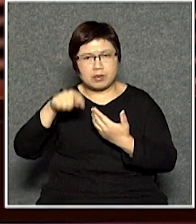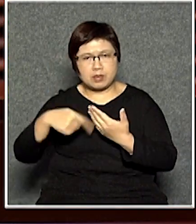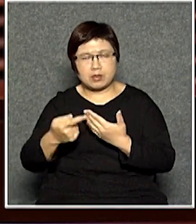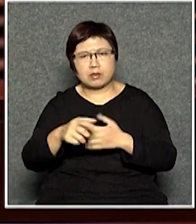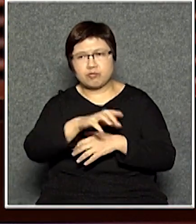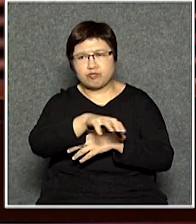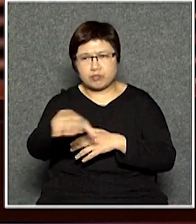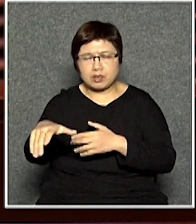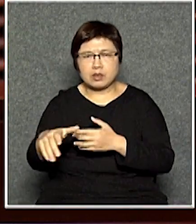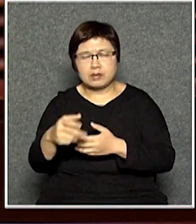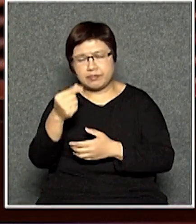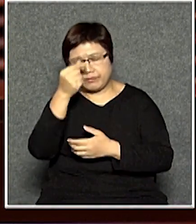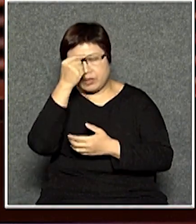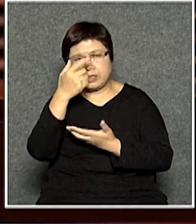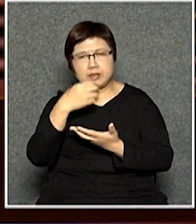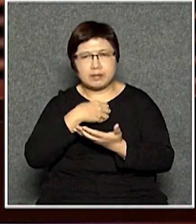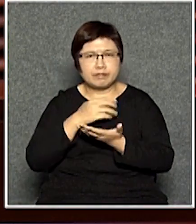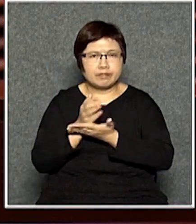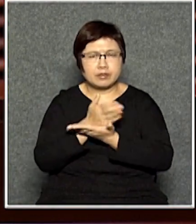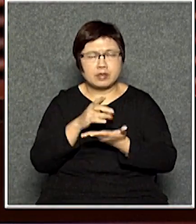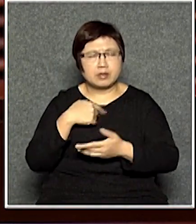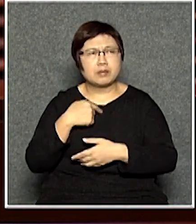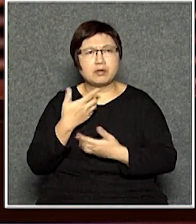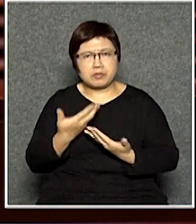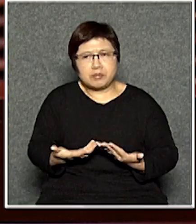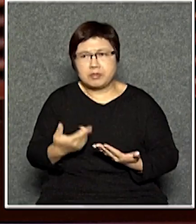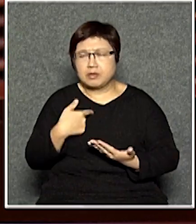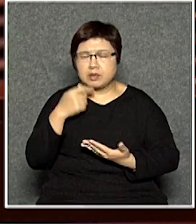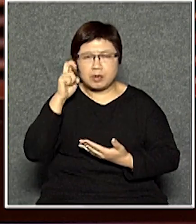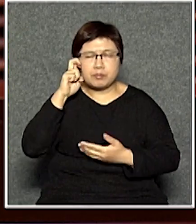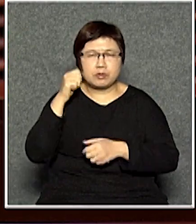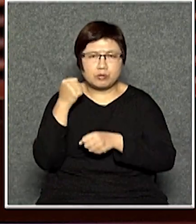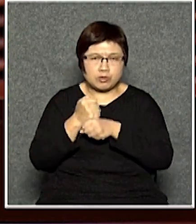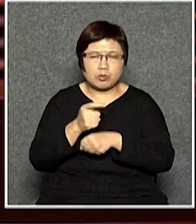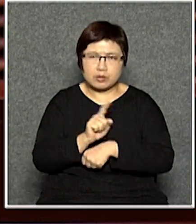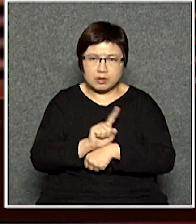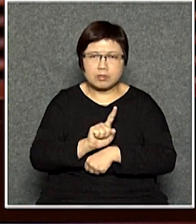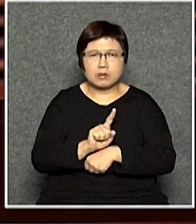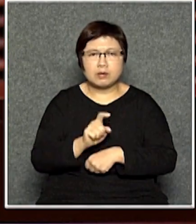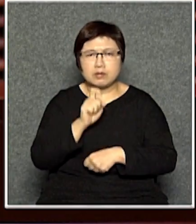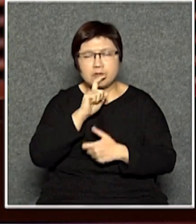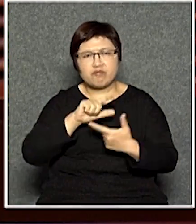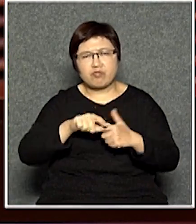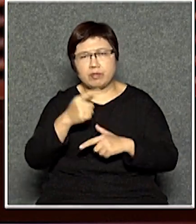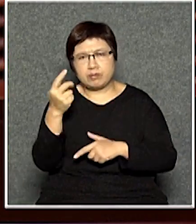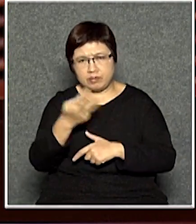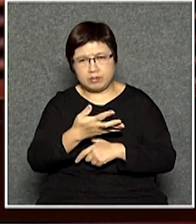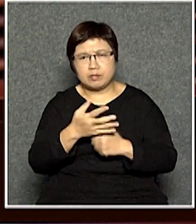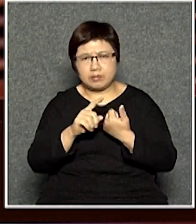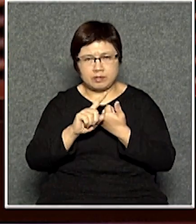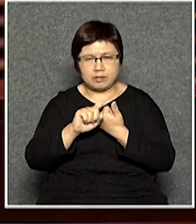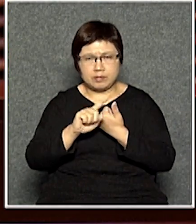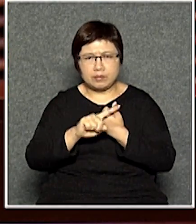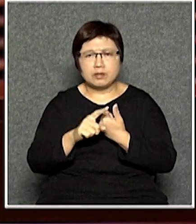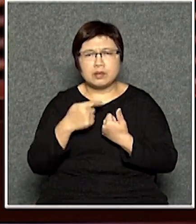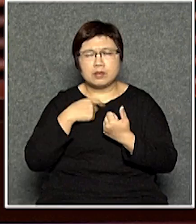憂，我們就應該要想想我們應該怎麼做。而這個怎麼做呢，可以有幾個方法的。第一，當然就